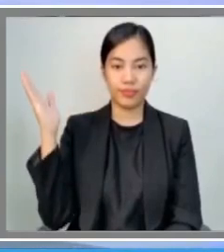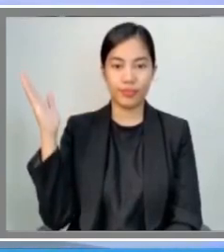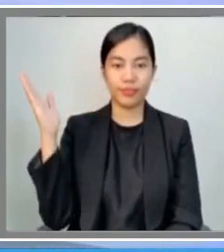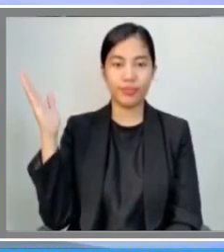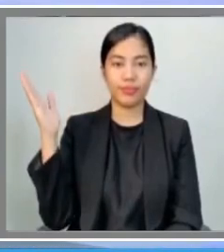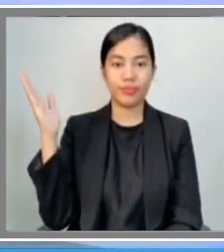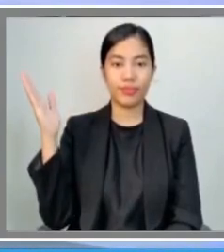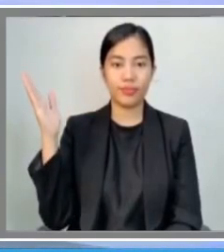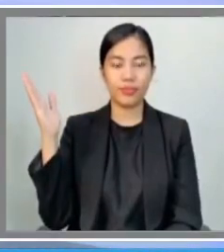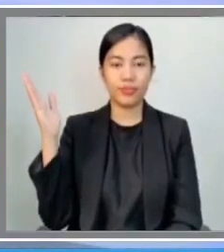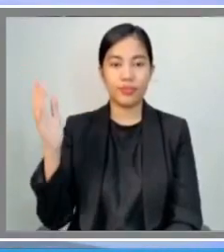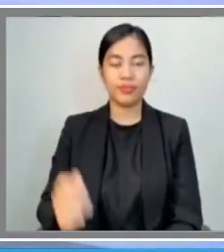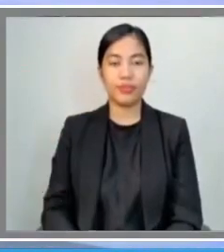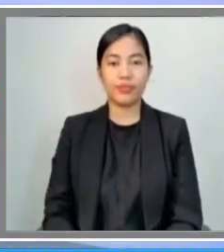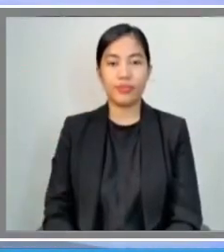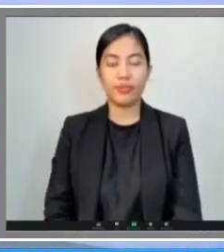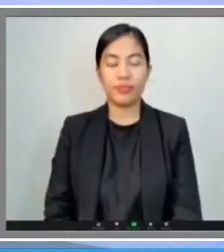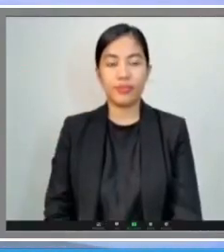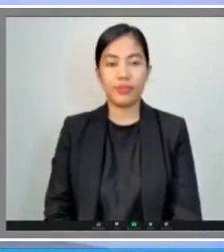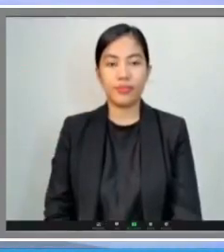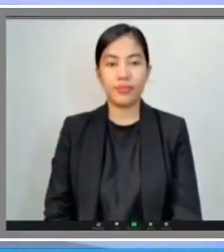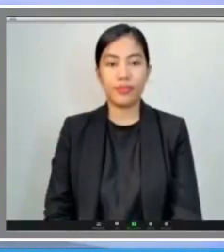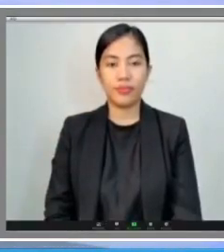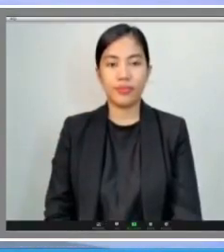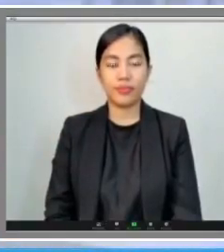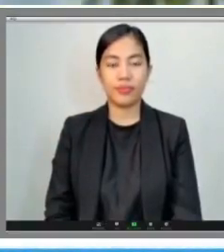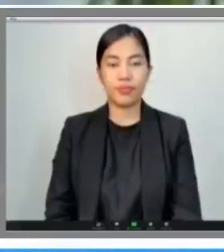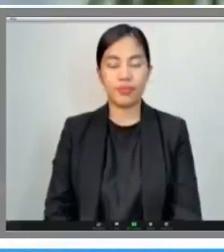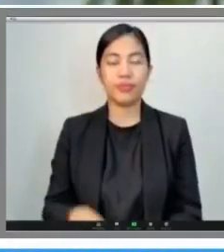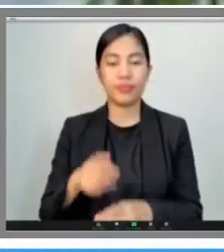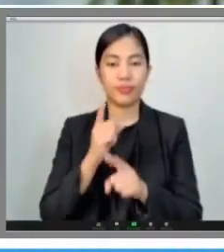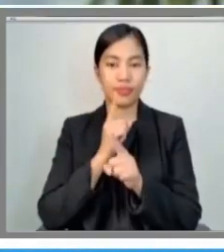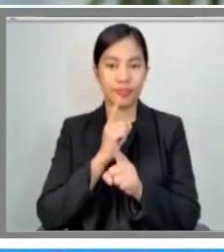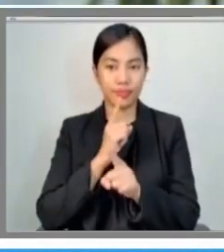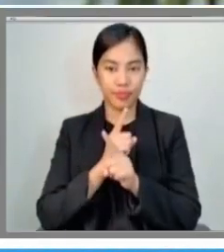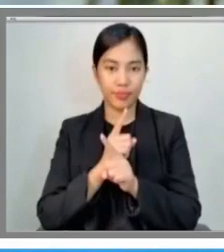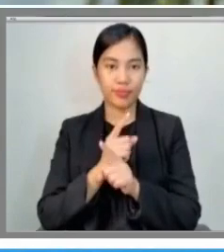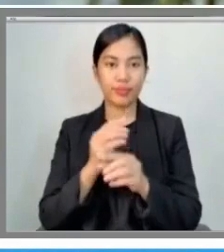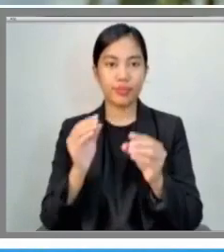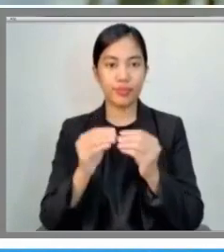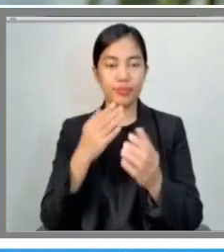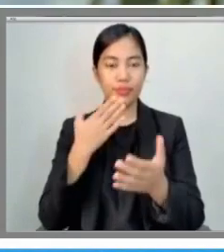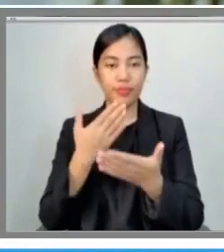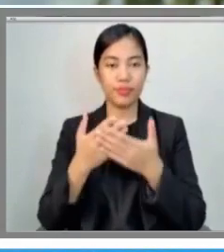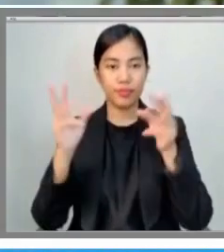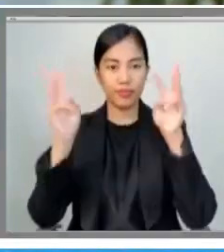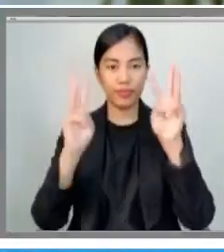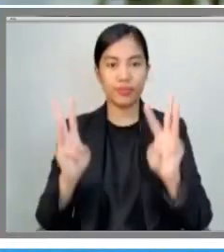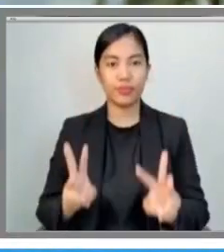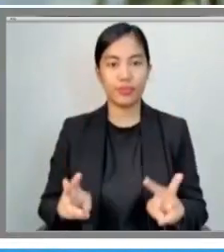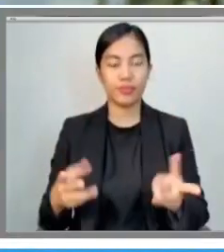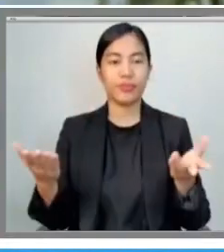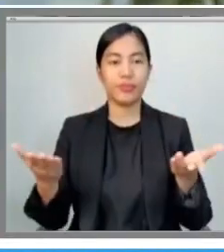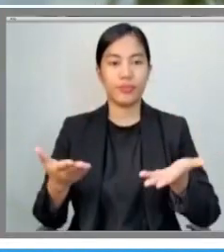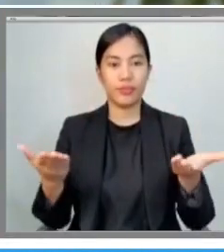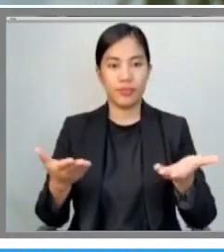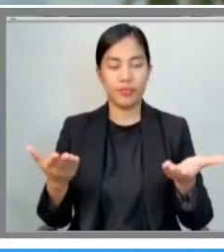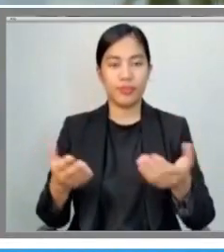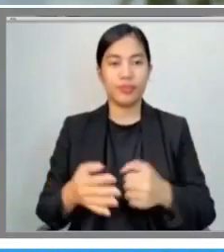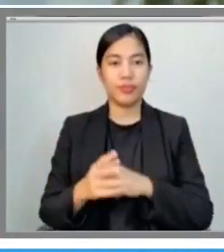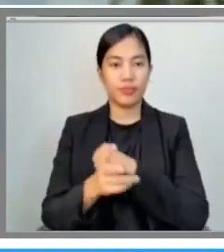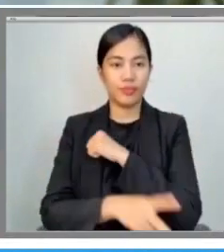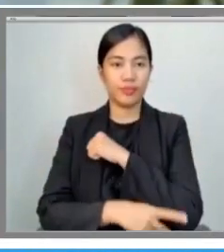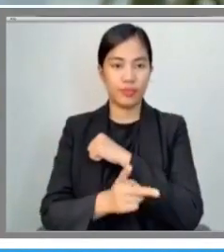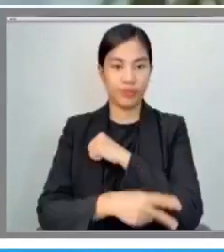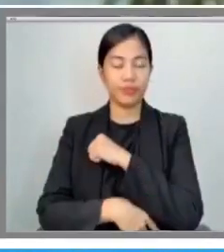Paul welc ni Raffy tama yan ano ng mas maaliwalas na panahon ng Actually yung nararanasan dito sa lalawigan ng Batangas Dito